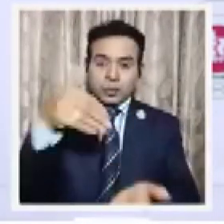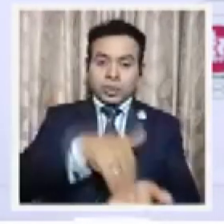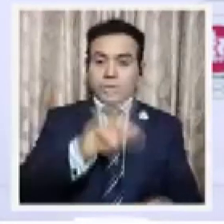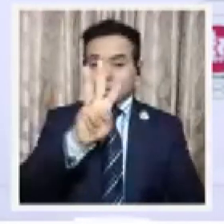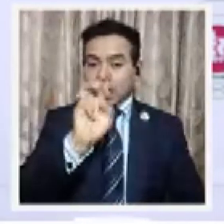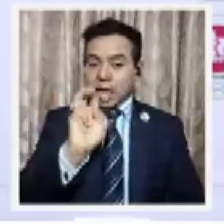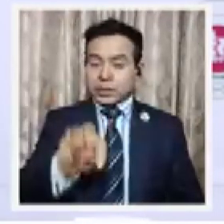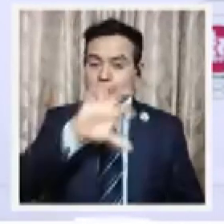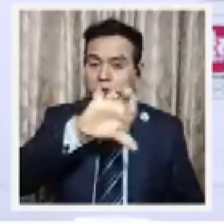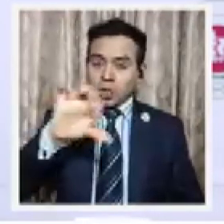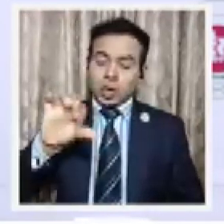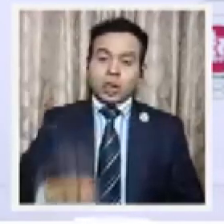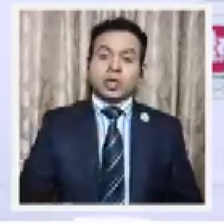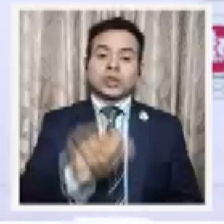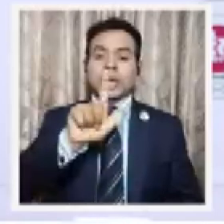মিলিয়ে সাধারণ শয্যা